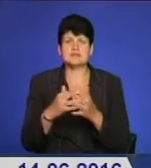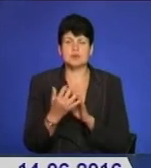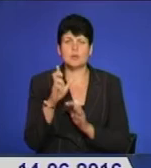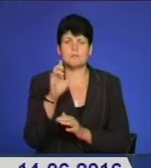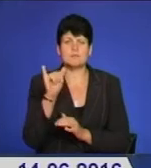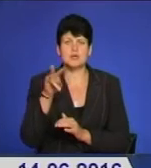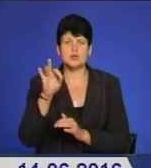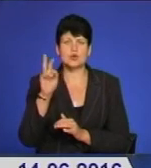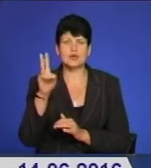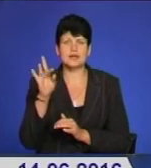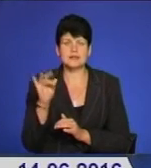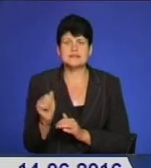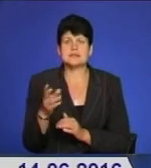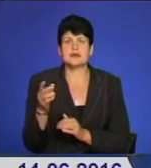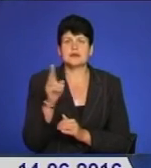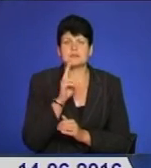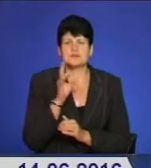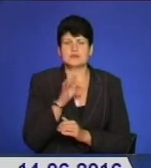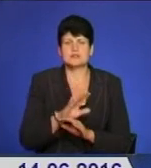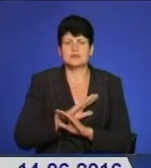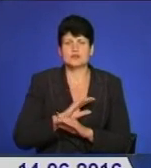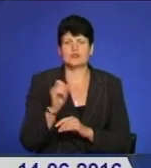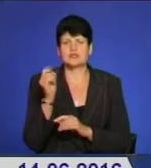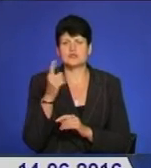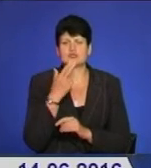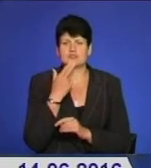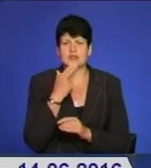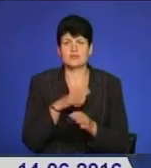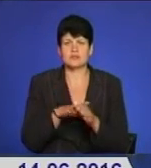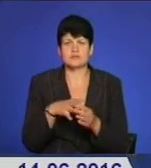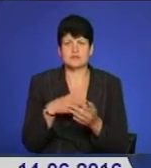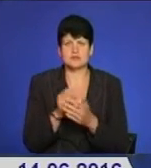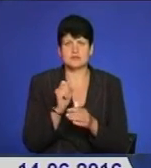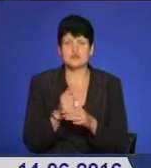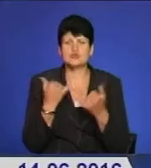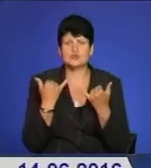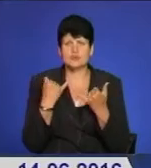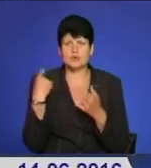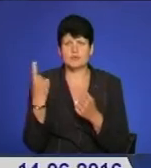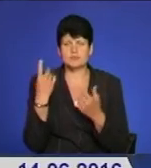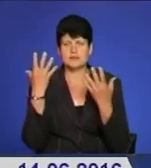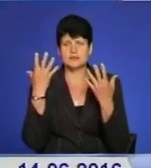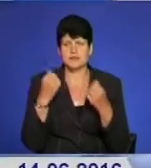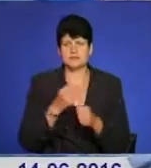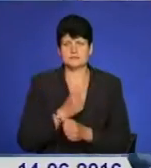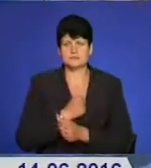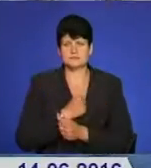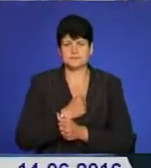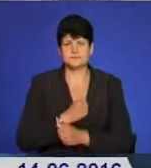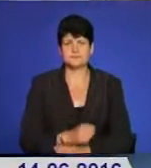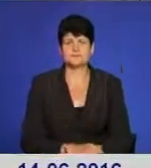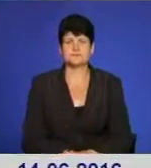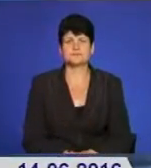Кременецького району загинув 11 червня під час виконання бойових завдань. Сьогодні в області День жалоби.